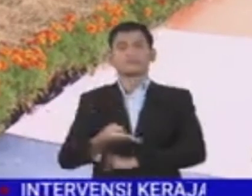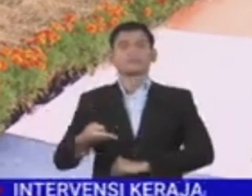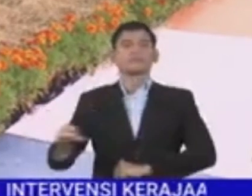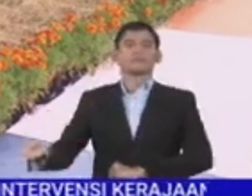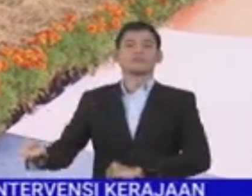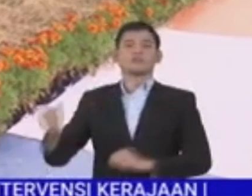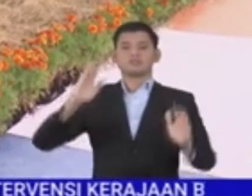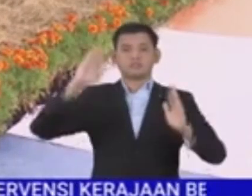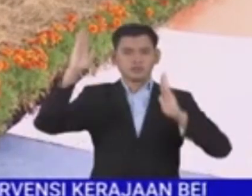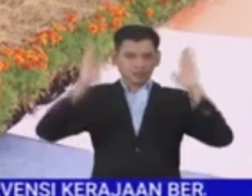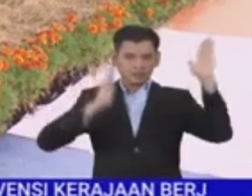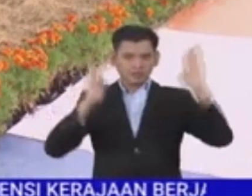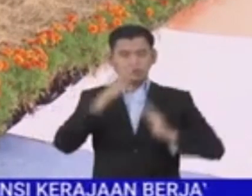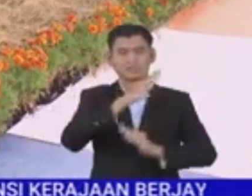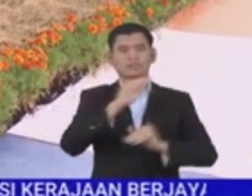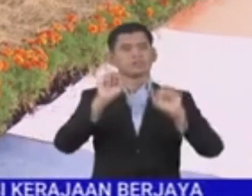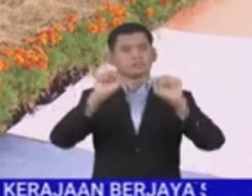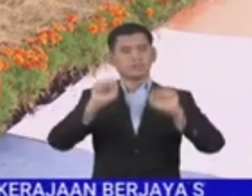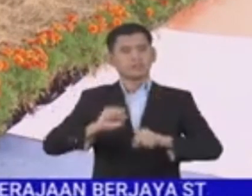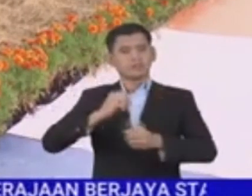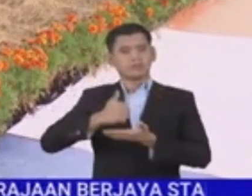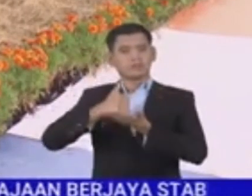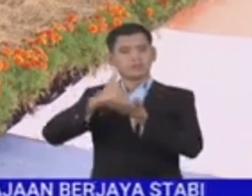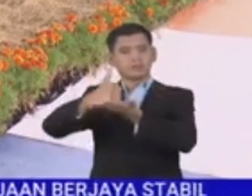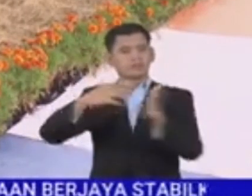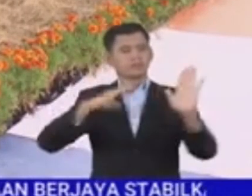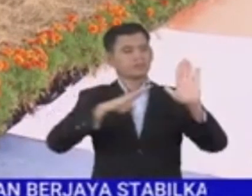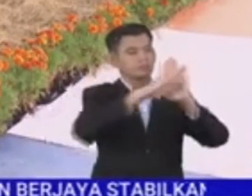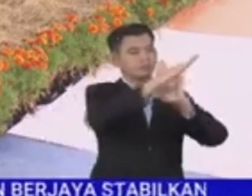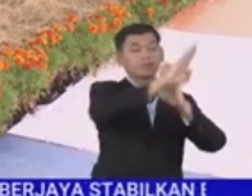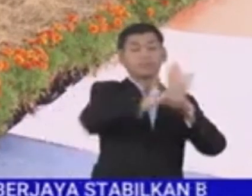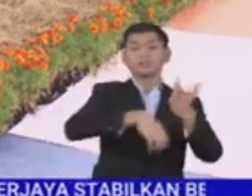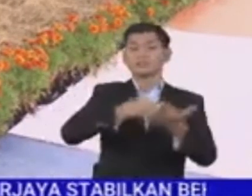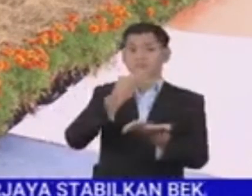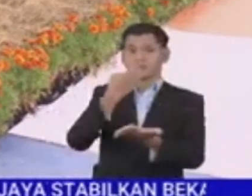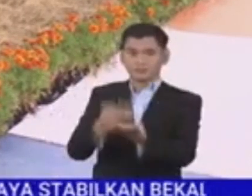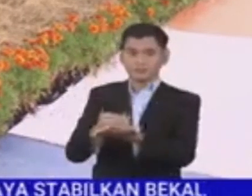tempatan seterusnya membantu pertumbuhan ekonomi negara. Fatin Akilah Nur Azli, RTM.